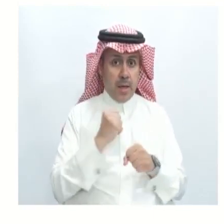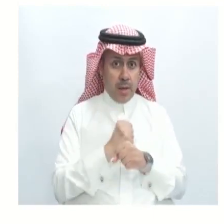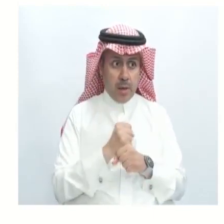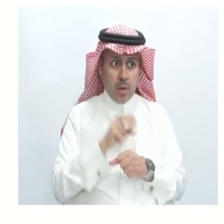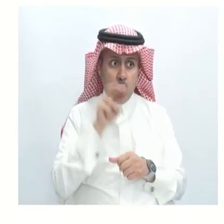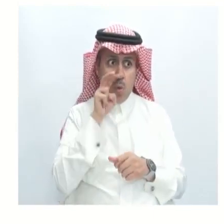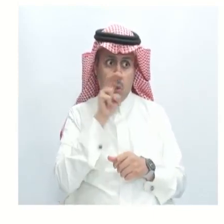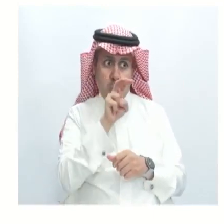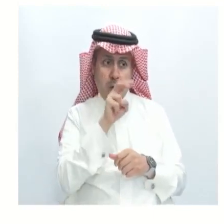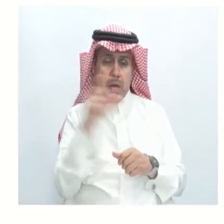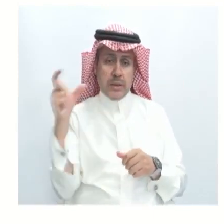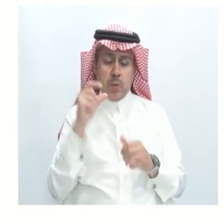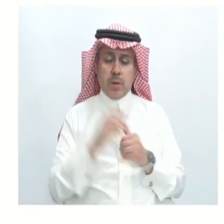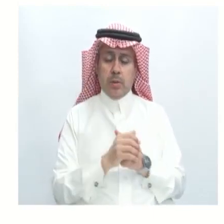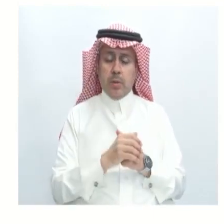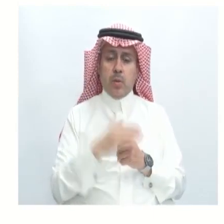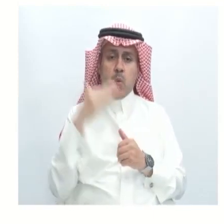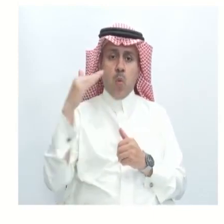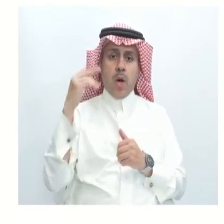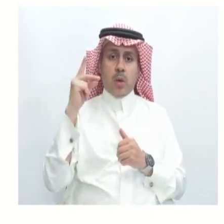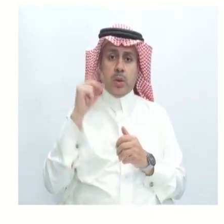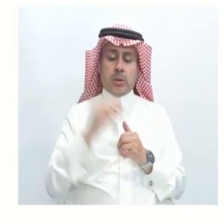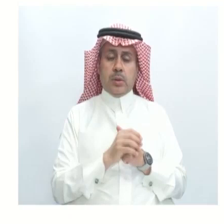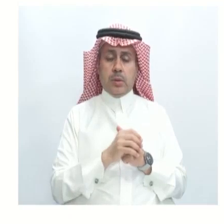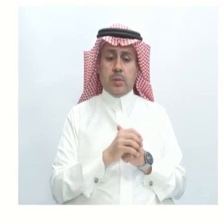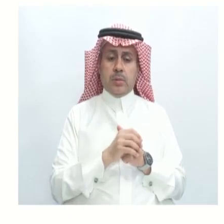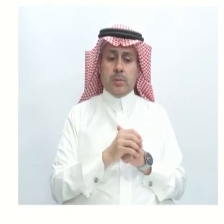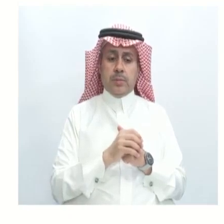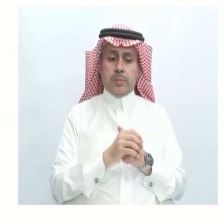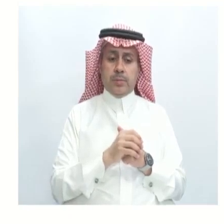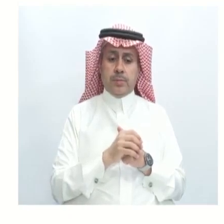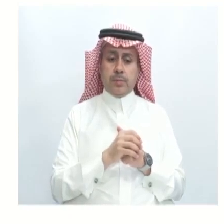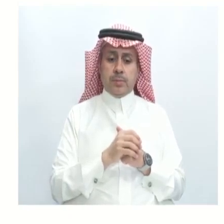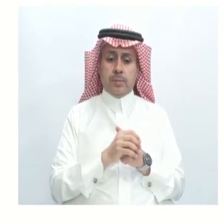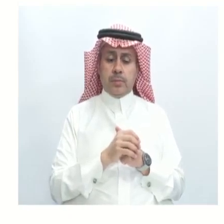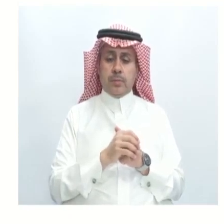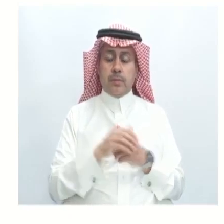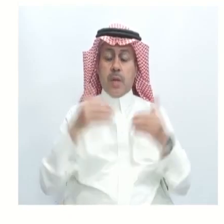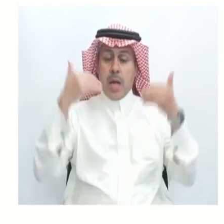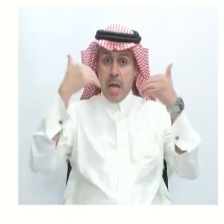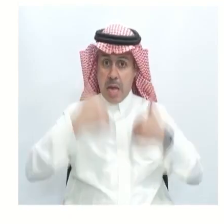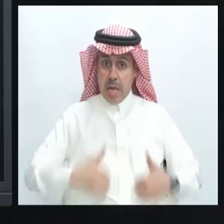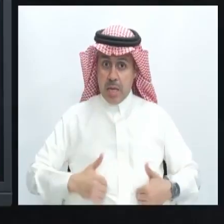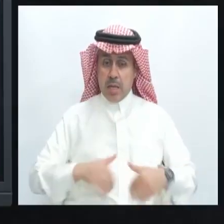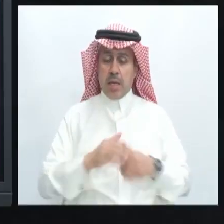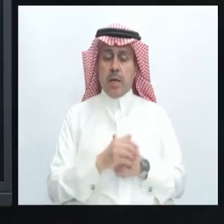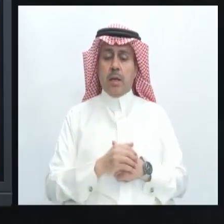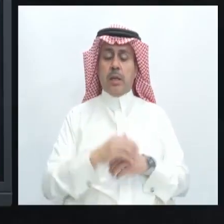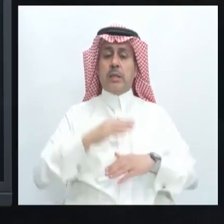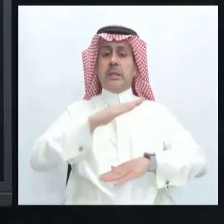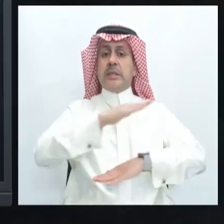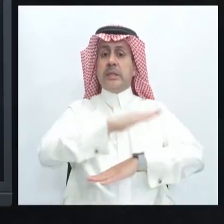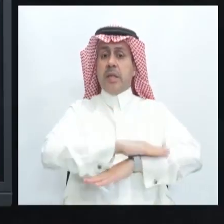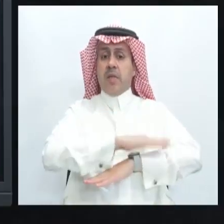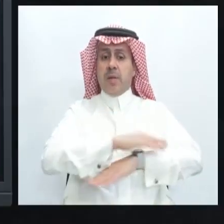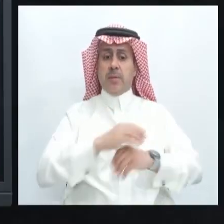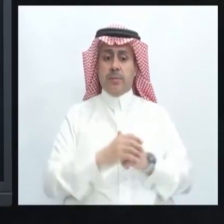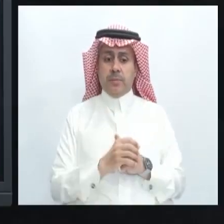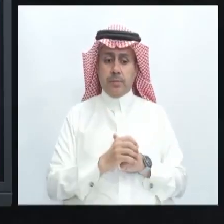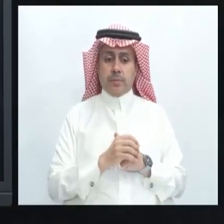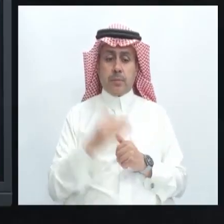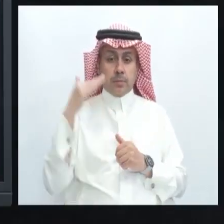رؤى الدوله وخططها الاستراتيجيه اذا الهيكل التنظيمي لا شك ان لكل دوله لها هيكل